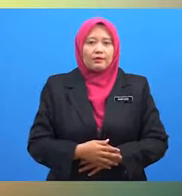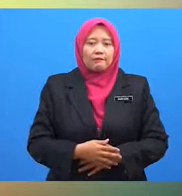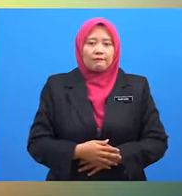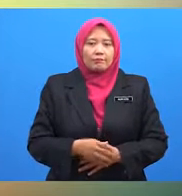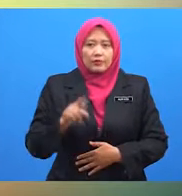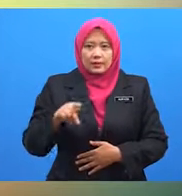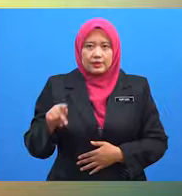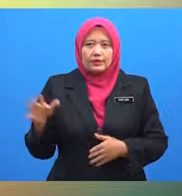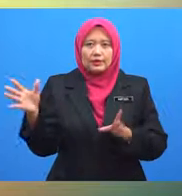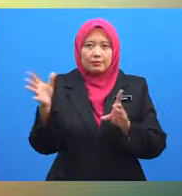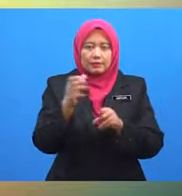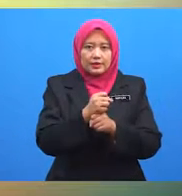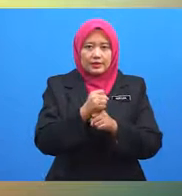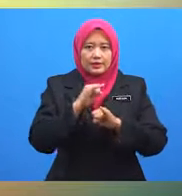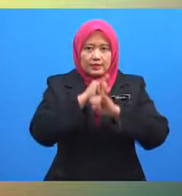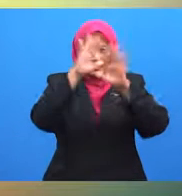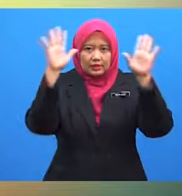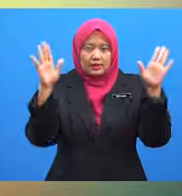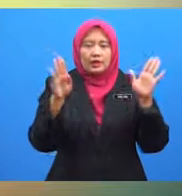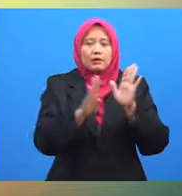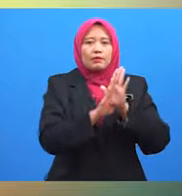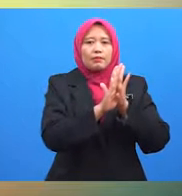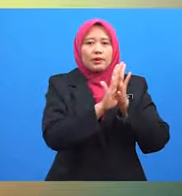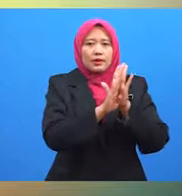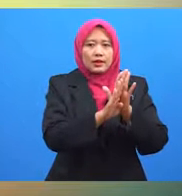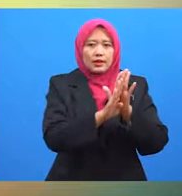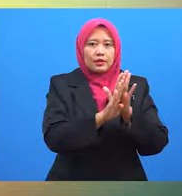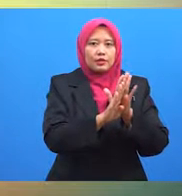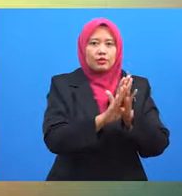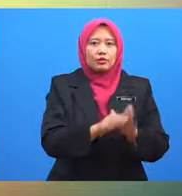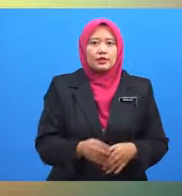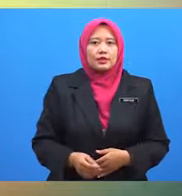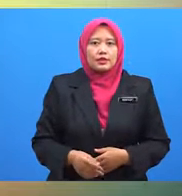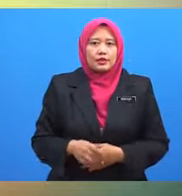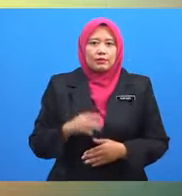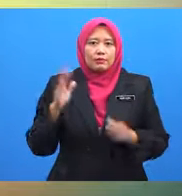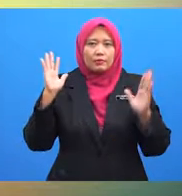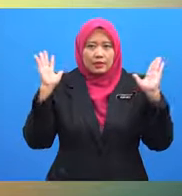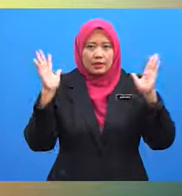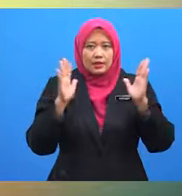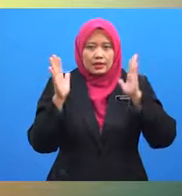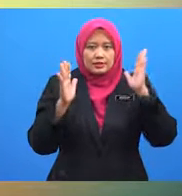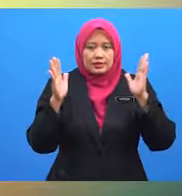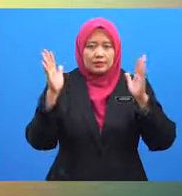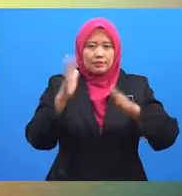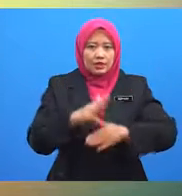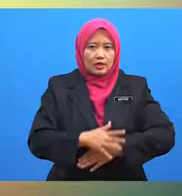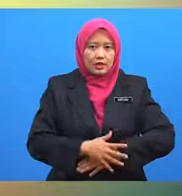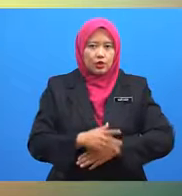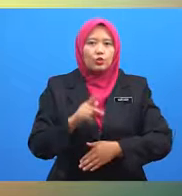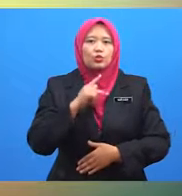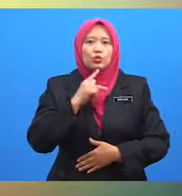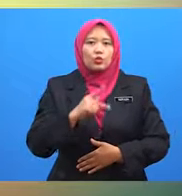menjelaskan bahan bukti mengenai Bahasa Melayu Kuno. Bahan bukti tersebut